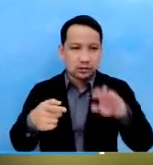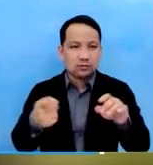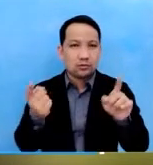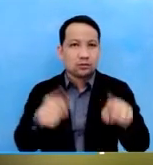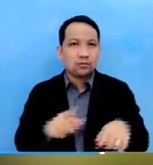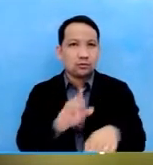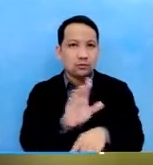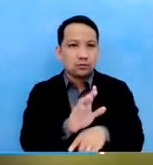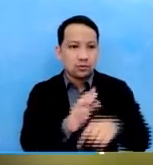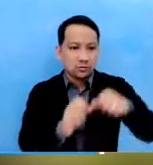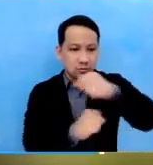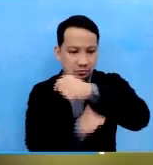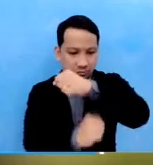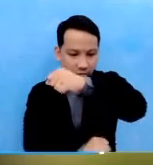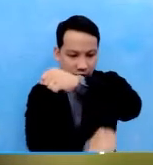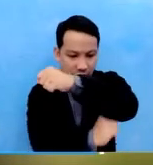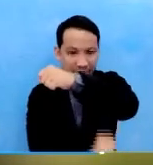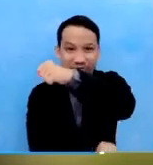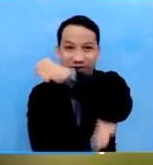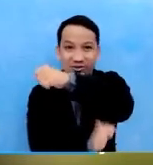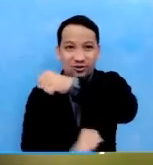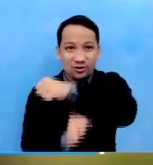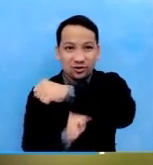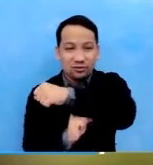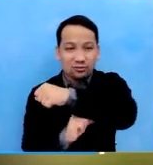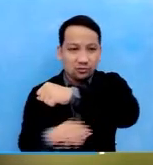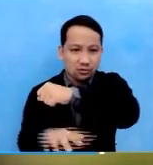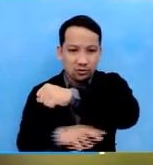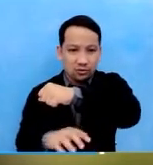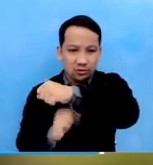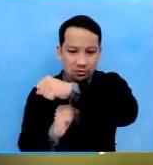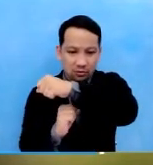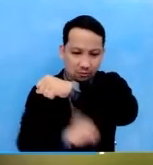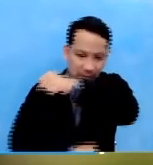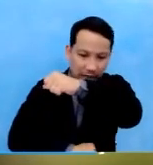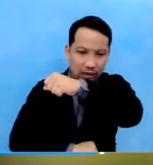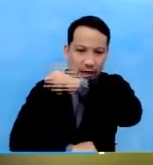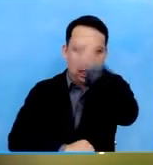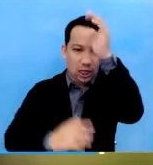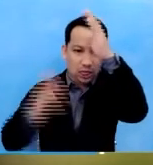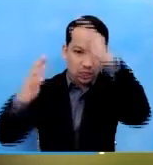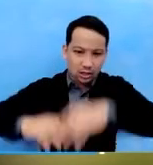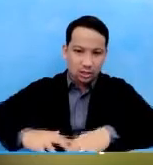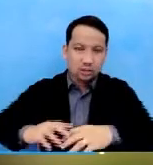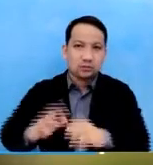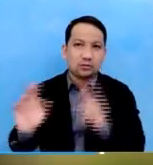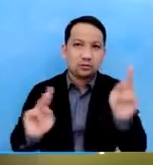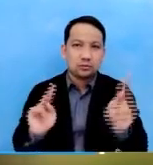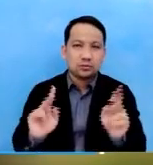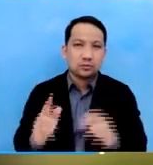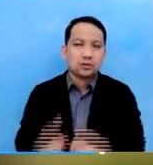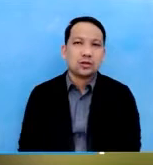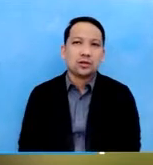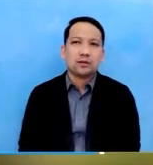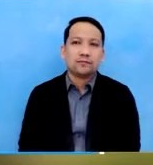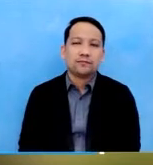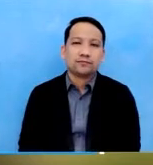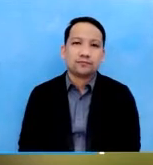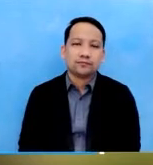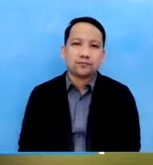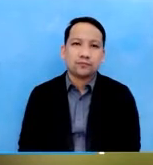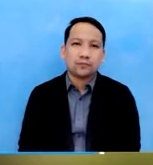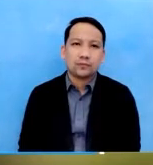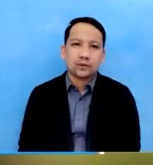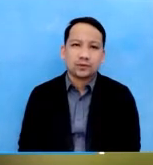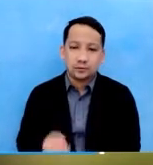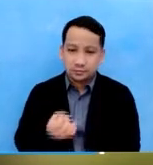yung foundation, baka wala ng earthquake, pag nag-aftershock, baka magibayan, mas madiskrasya pa yung mga tao. Pagdating naman po sa casualties